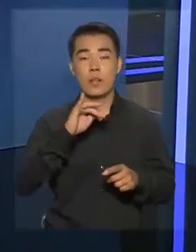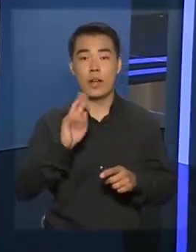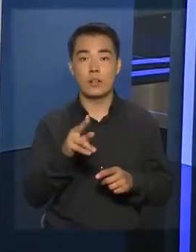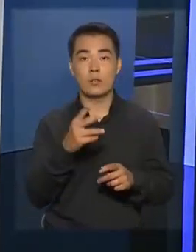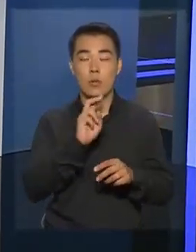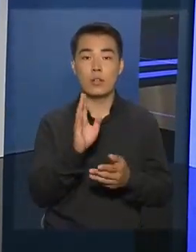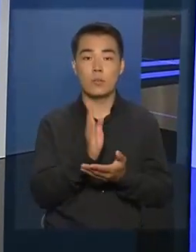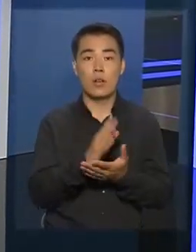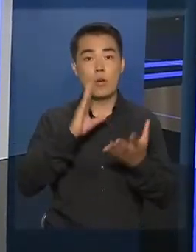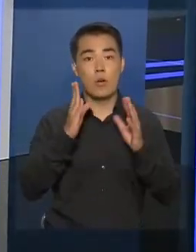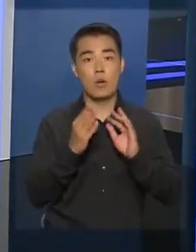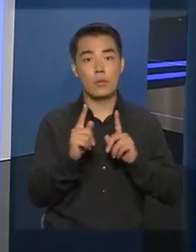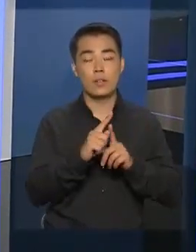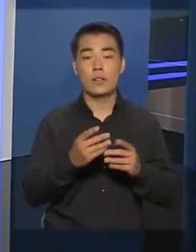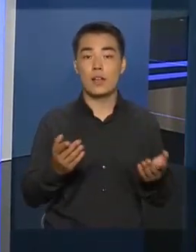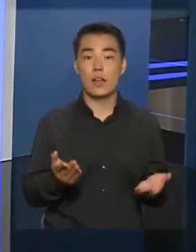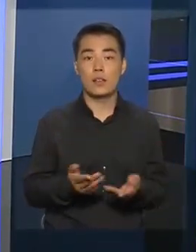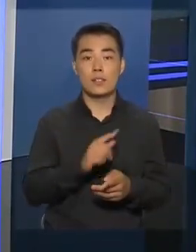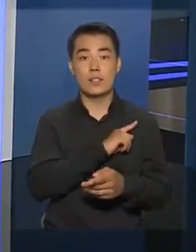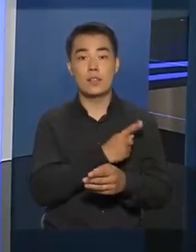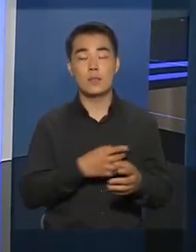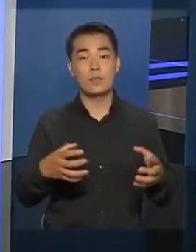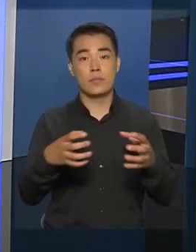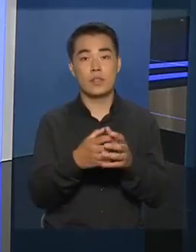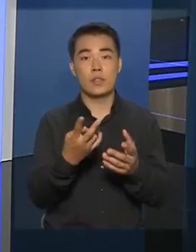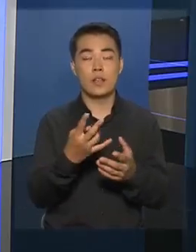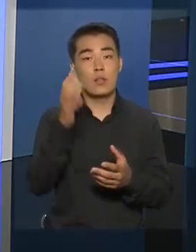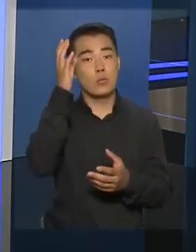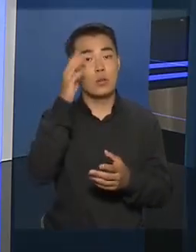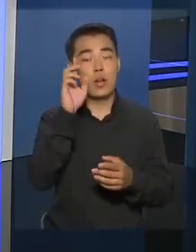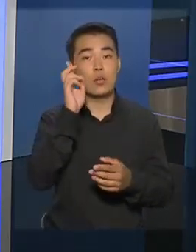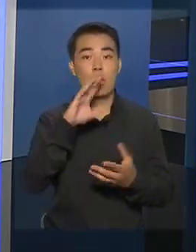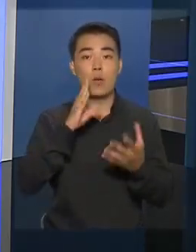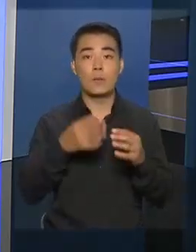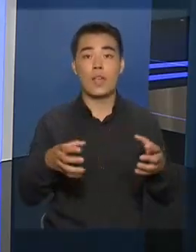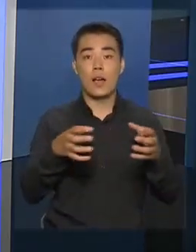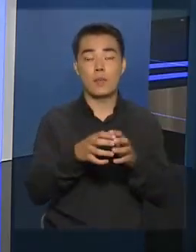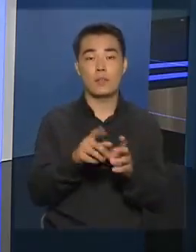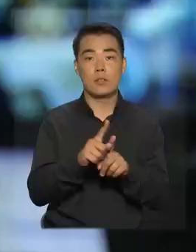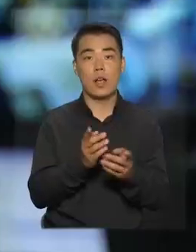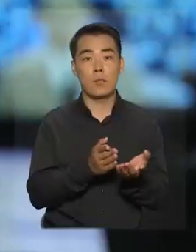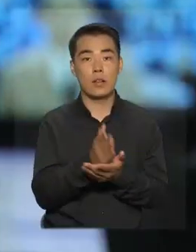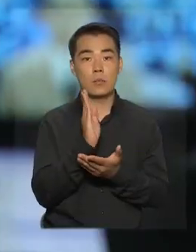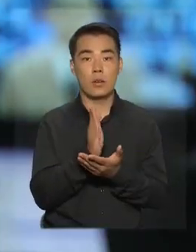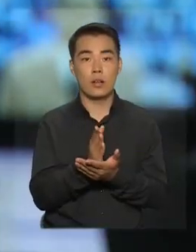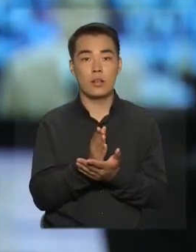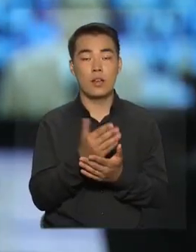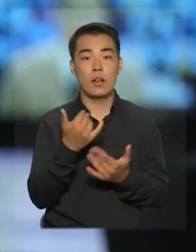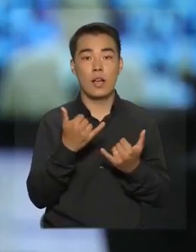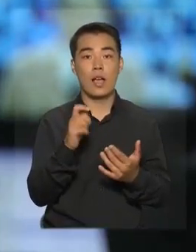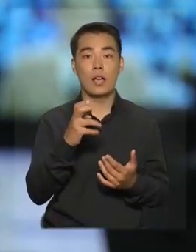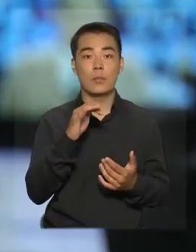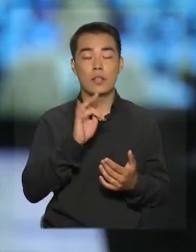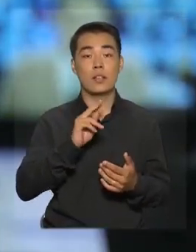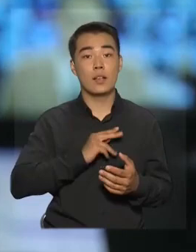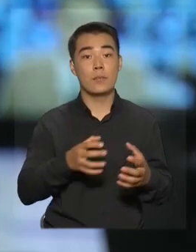Ендігі міндет сан салада селбесіп күш біріктіру. Түркі мемлекеттері ұйымының басты мақсаты осы. Әріптесім Гүлжазира